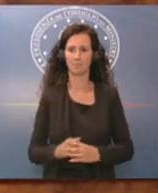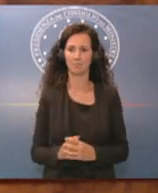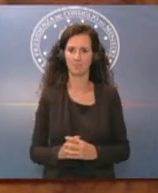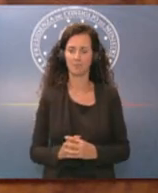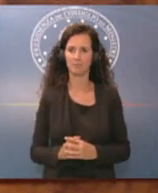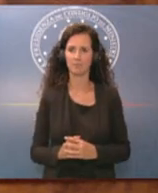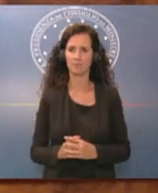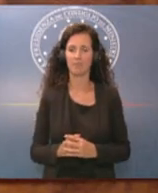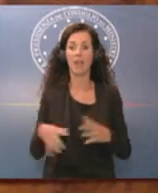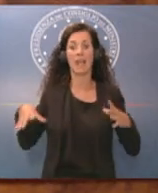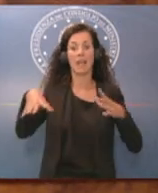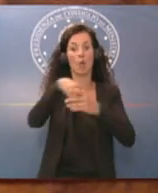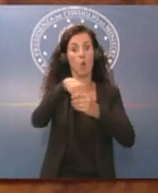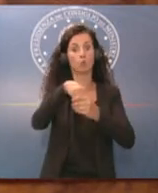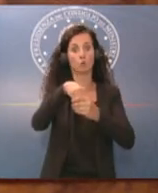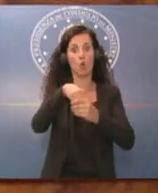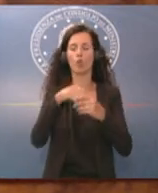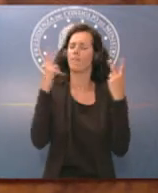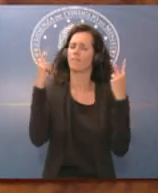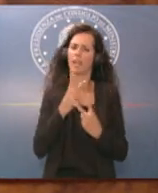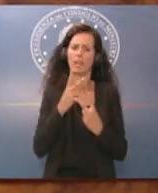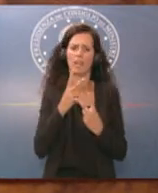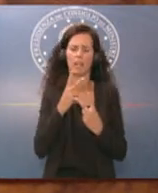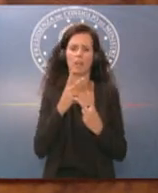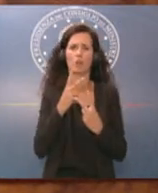La vera inclusione,